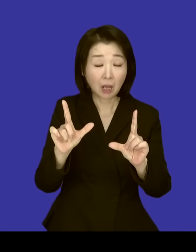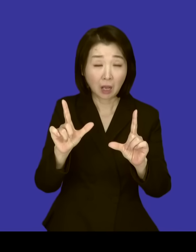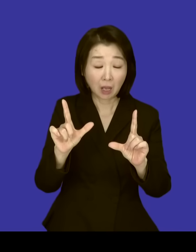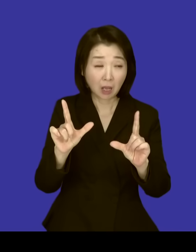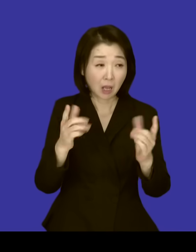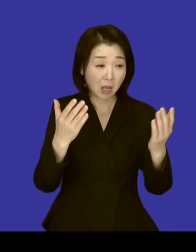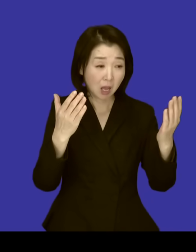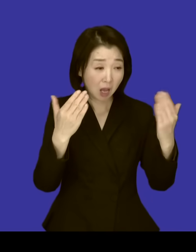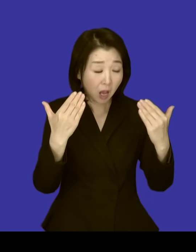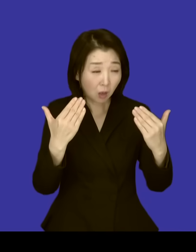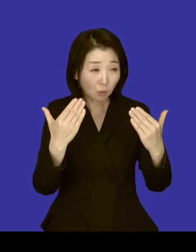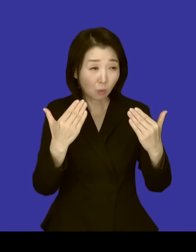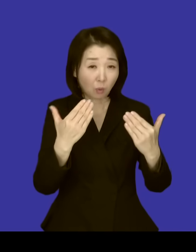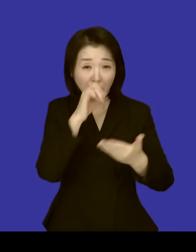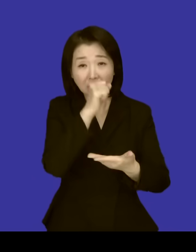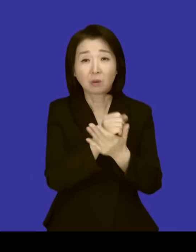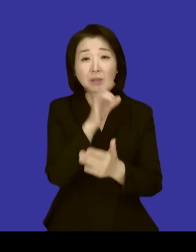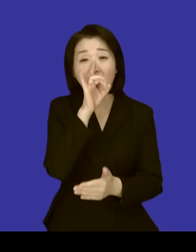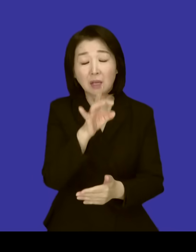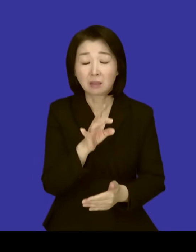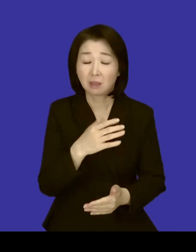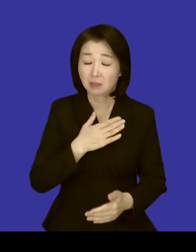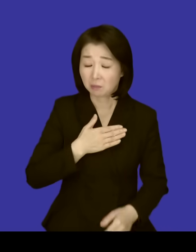데에서 오는 결핍 이런 게 있으니까 예, 예.